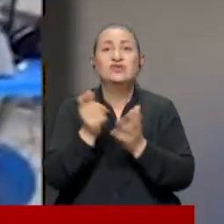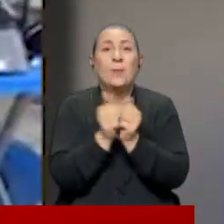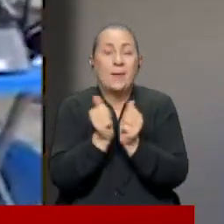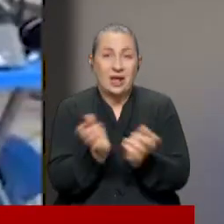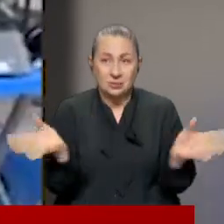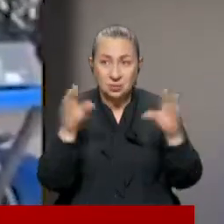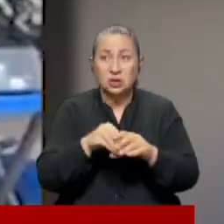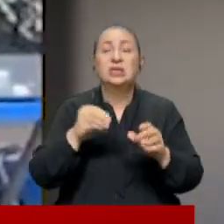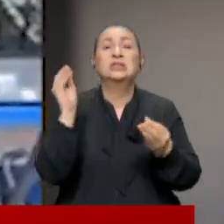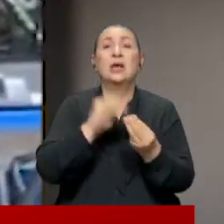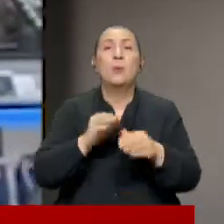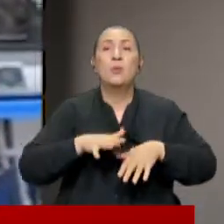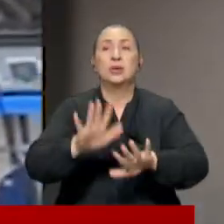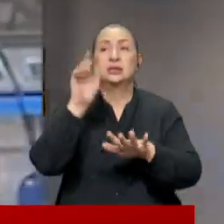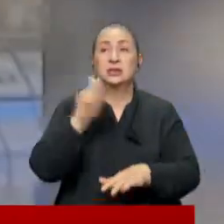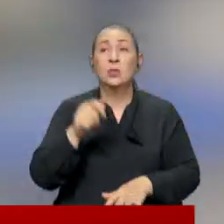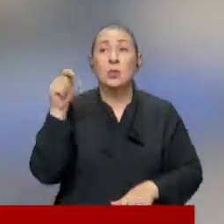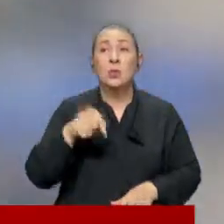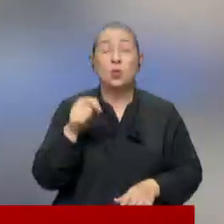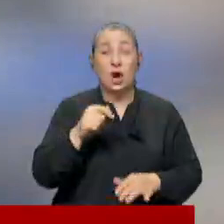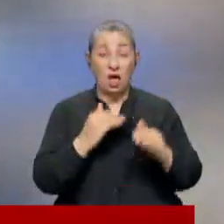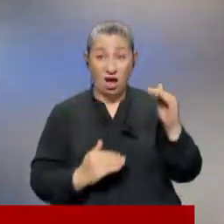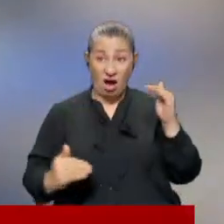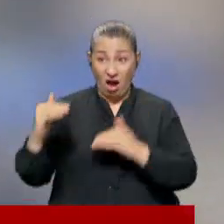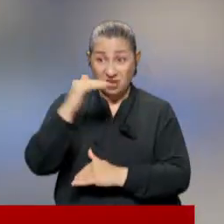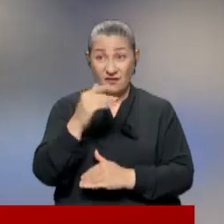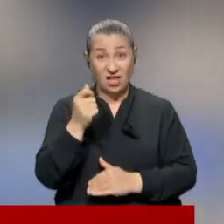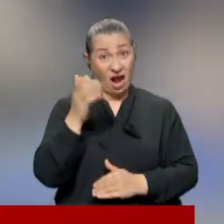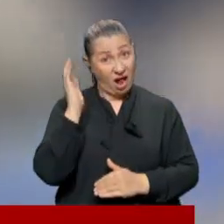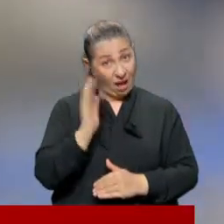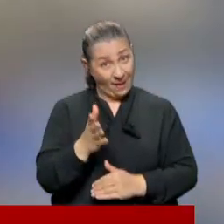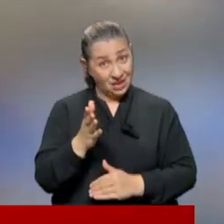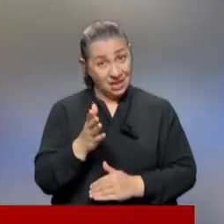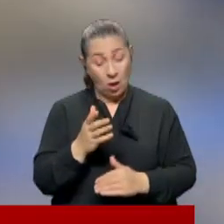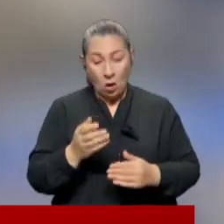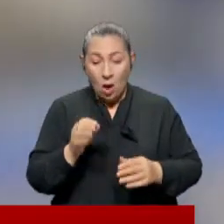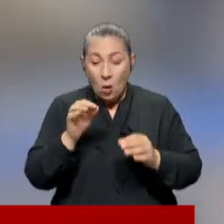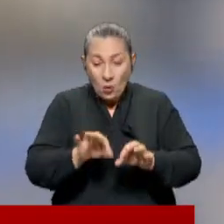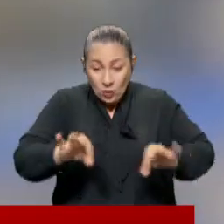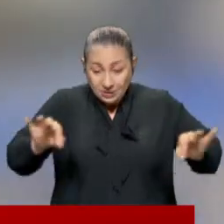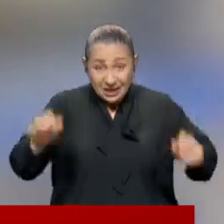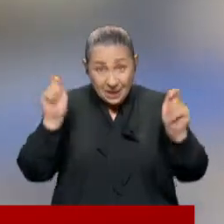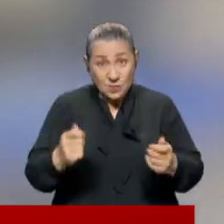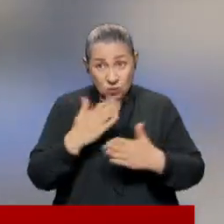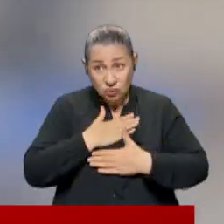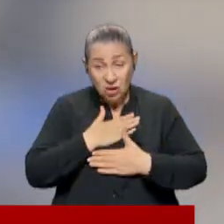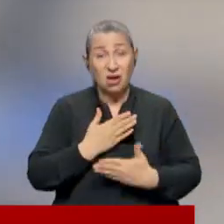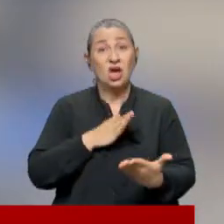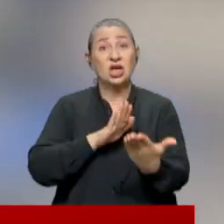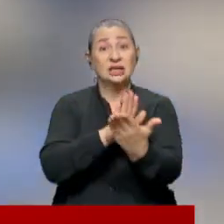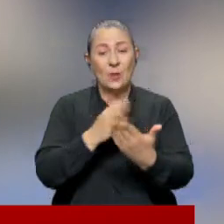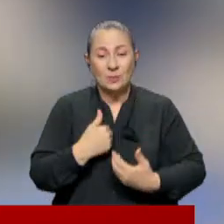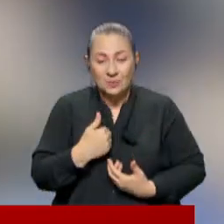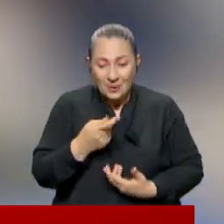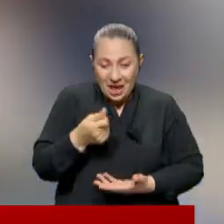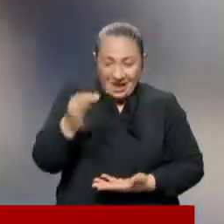gelerek zammı protesto etti. Bugün artan fiyatlara rağmen üretim yapıyorsak karşılığında da